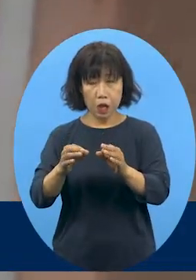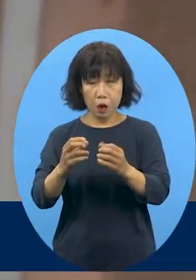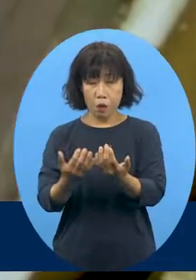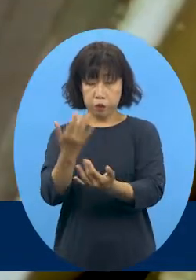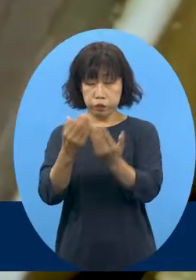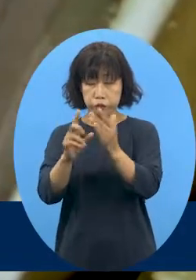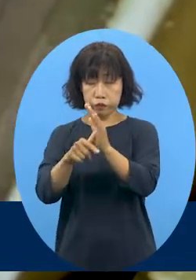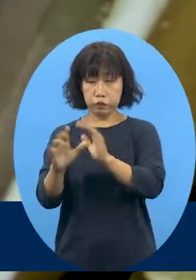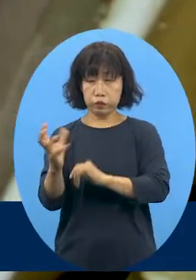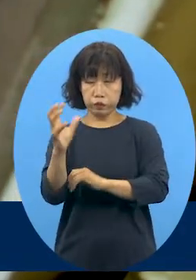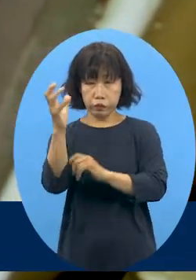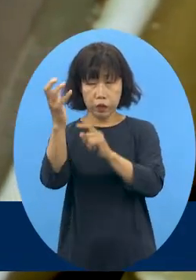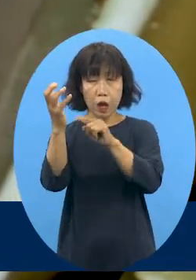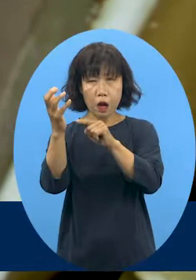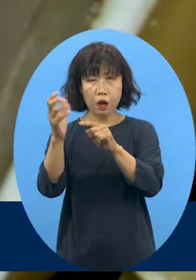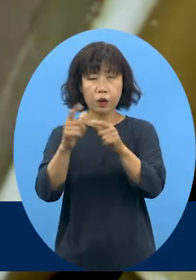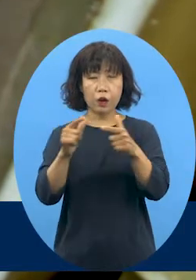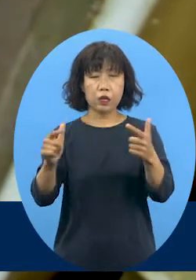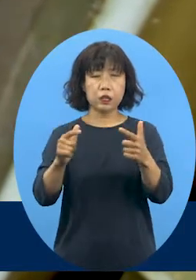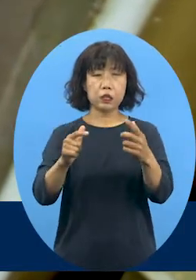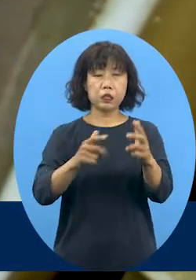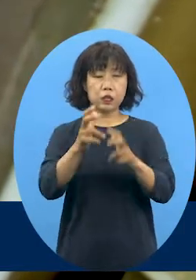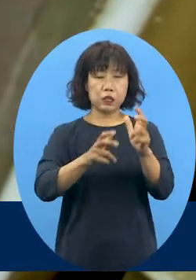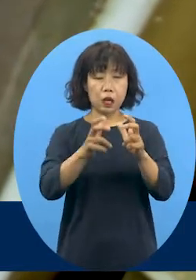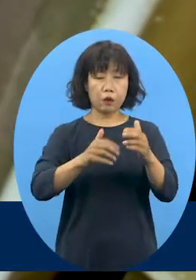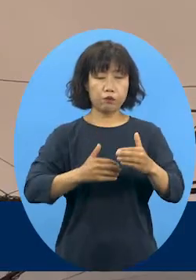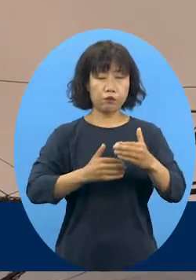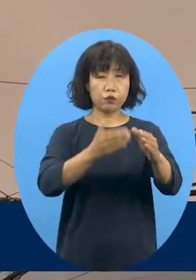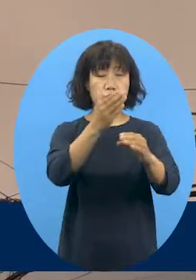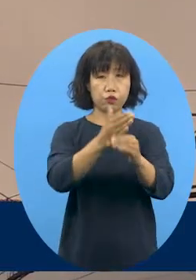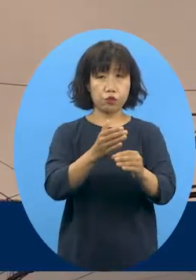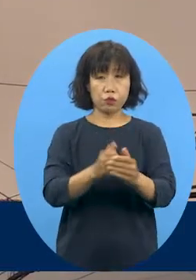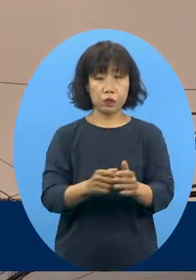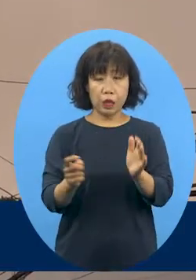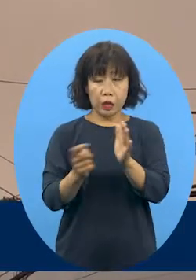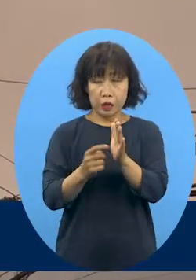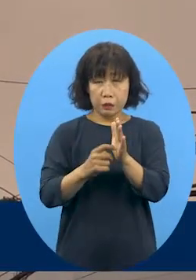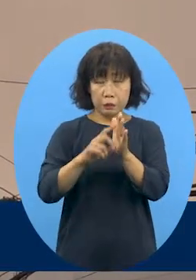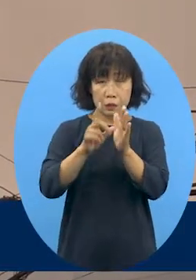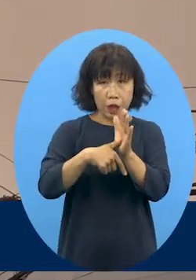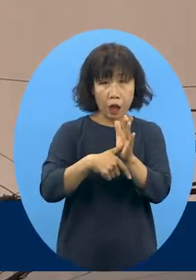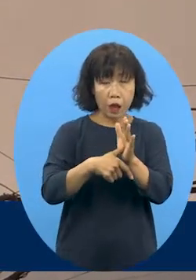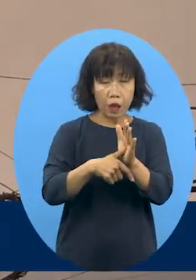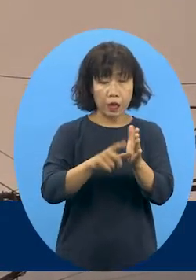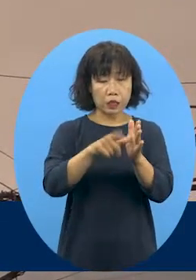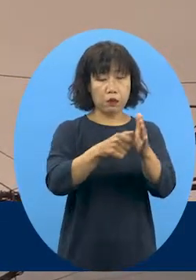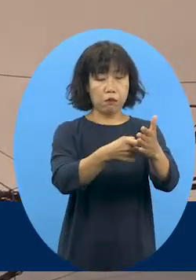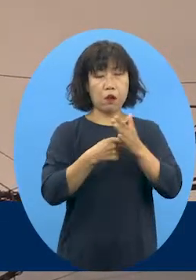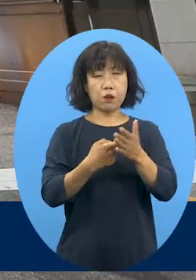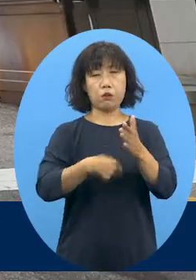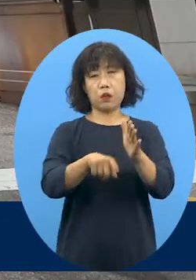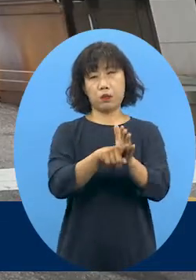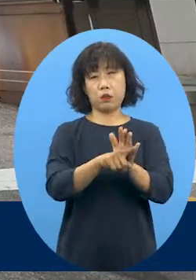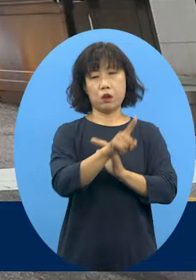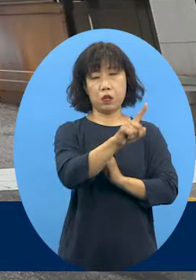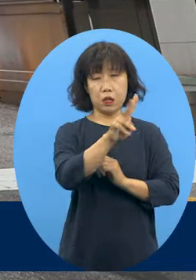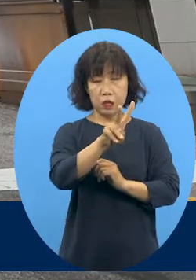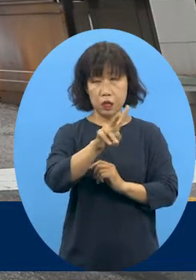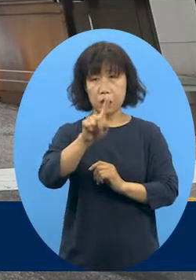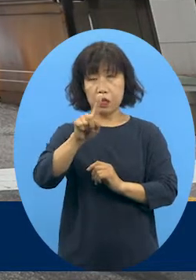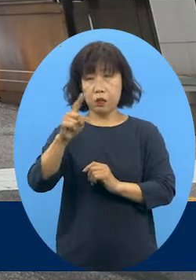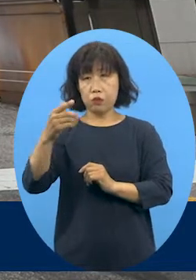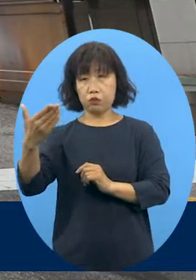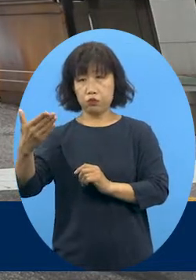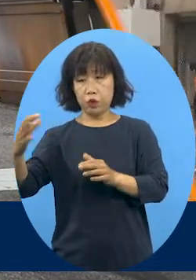위한 스마트 플로 그 지원사업 등 다채로운 사업을 추진해 왔으며 긴급상황 발생시 골든타임 퍼포 를 위해